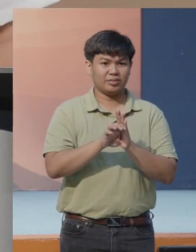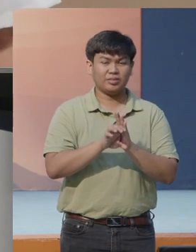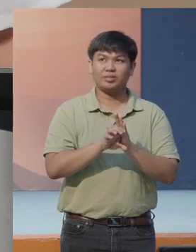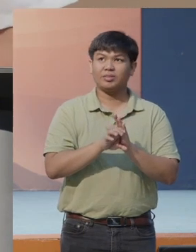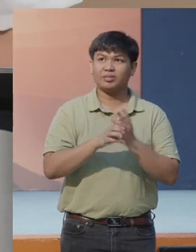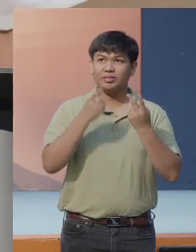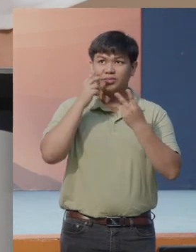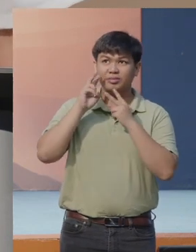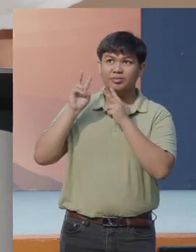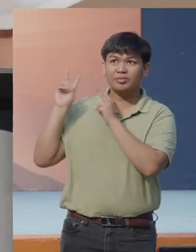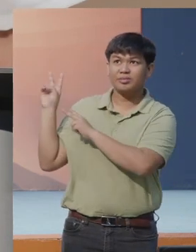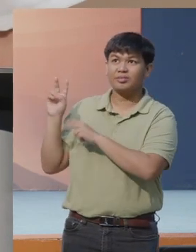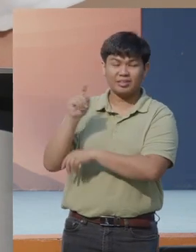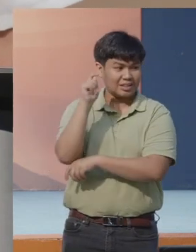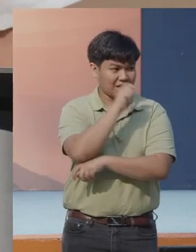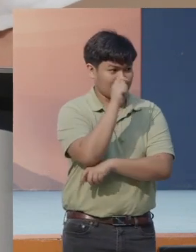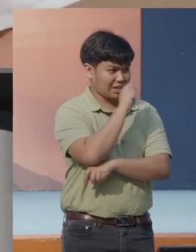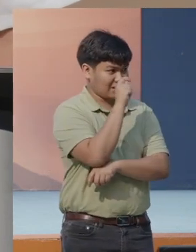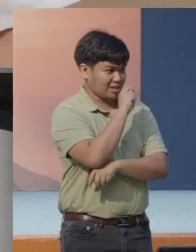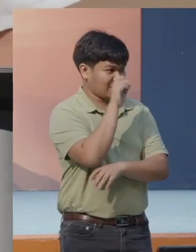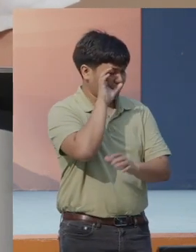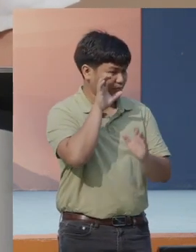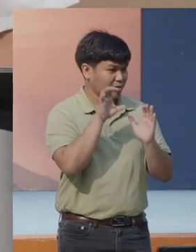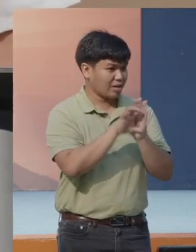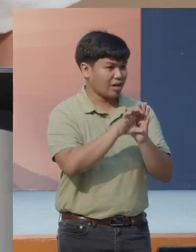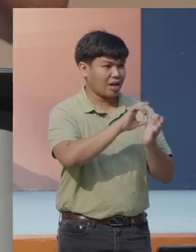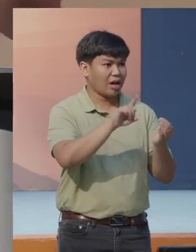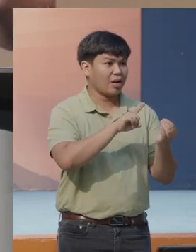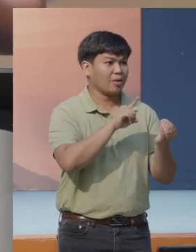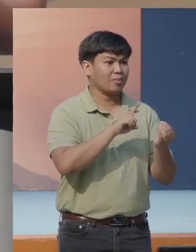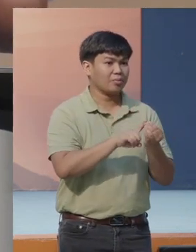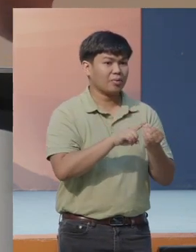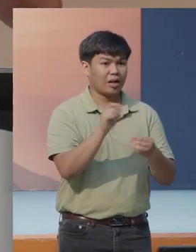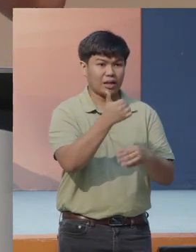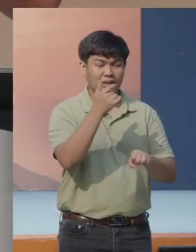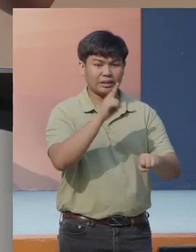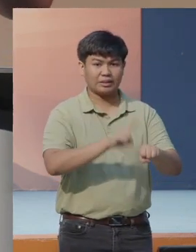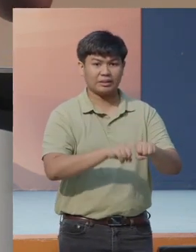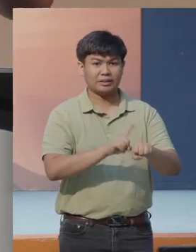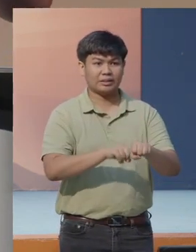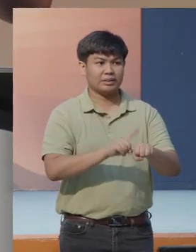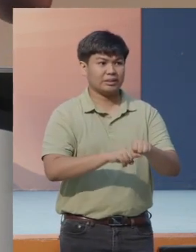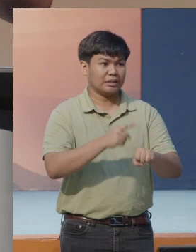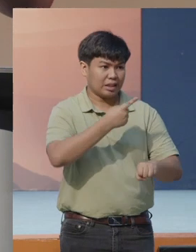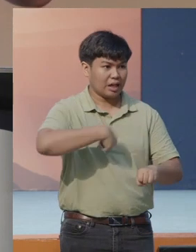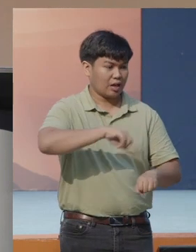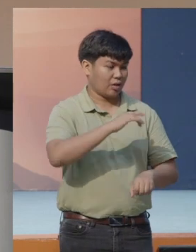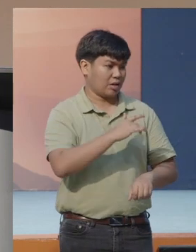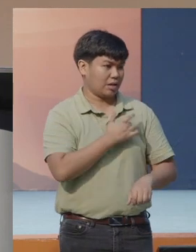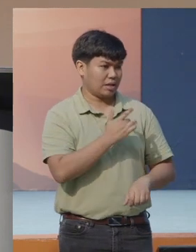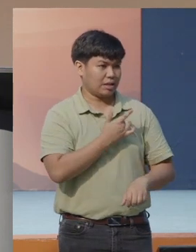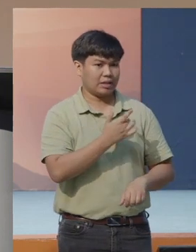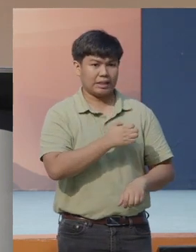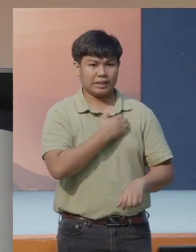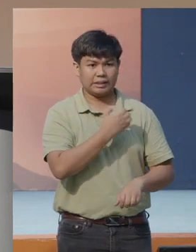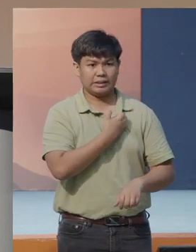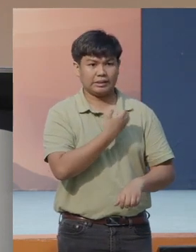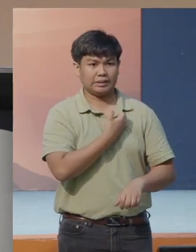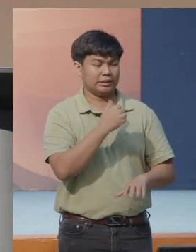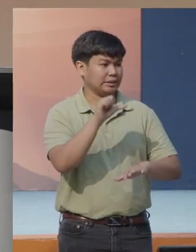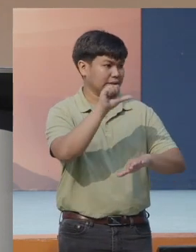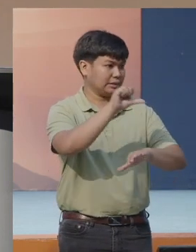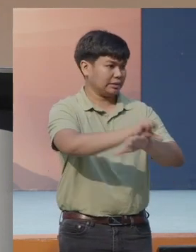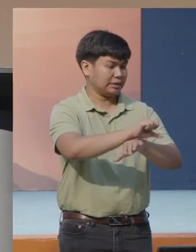ng maigi, but this is a picture of how sometimes our emotions